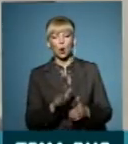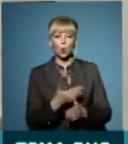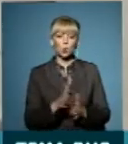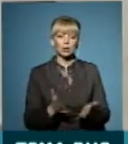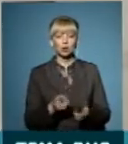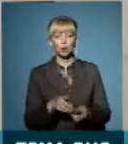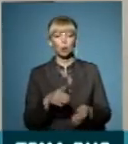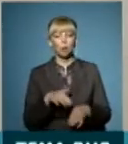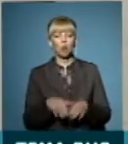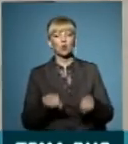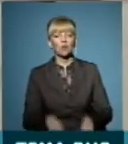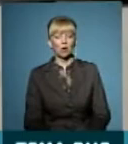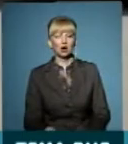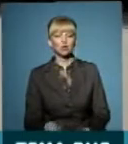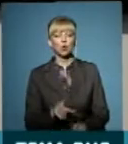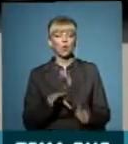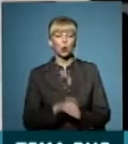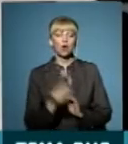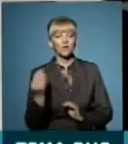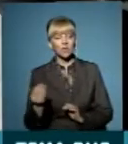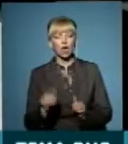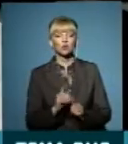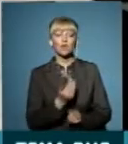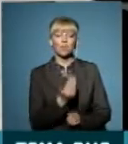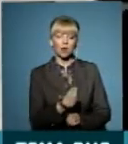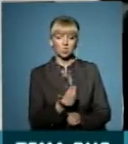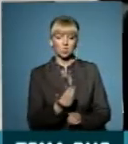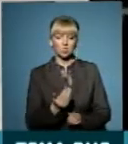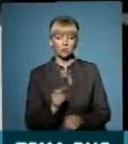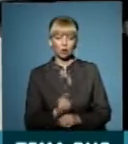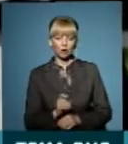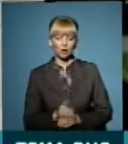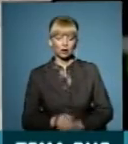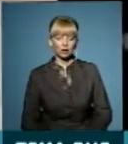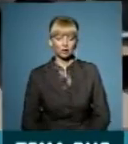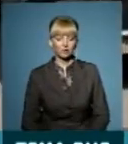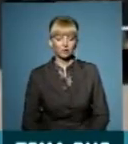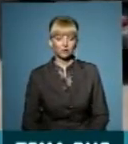розділяєте тут повноваження, скажімо так? Що входить в їхні, що в ваші безпосередньо? Ну,